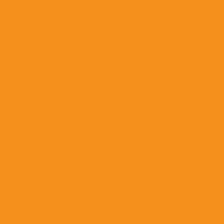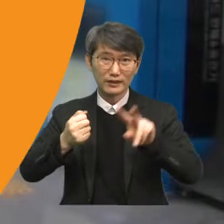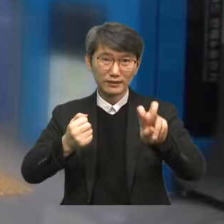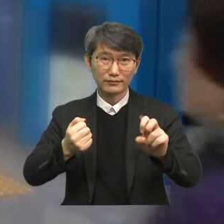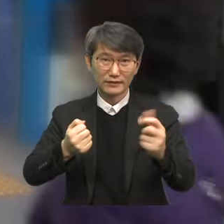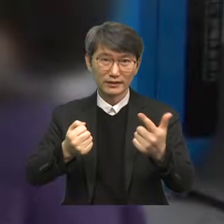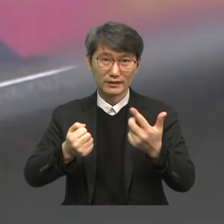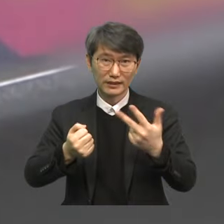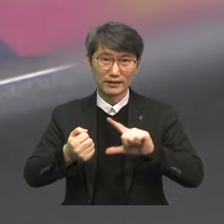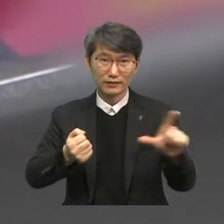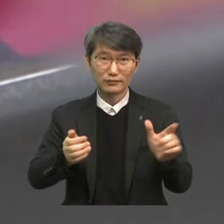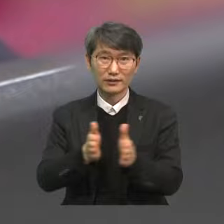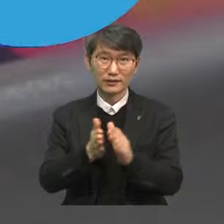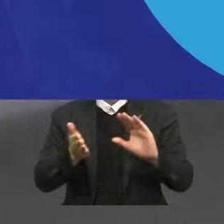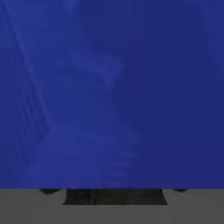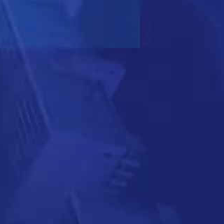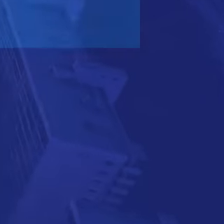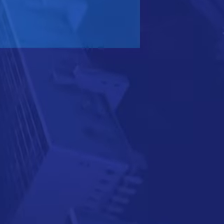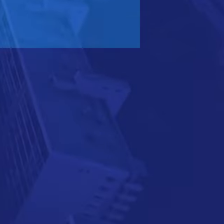27일 첫차